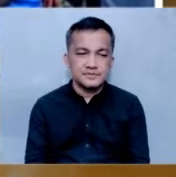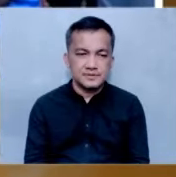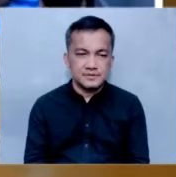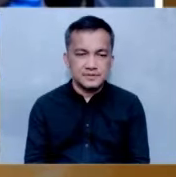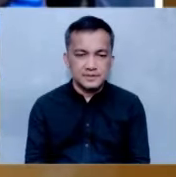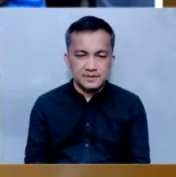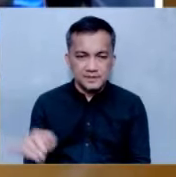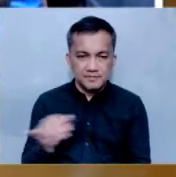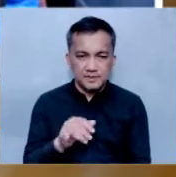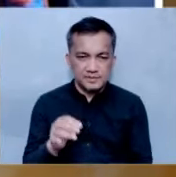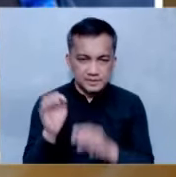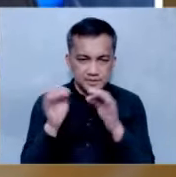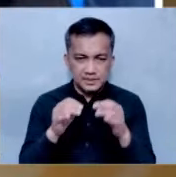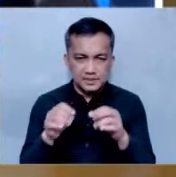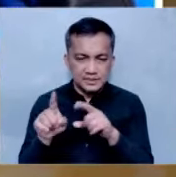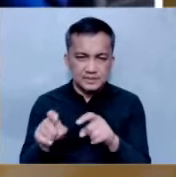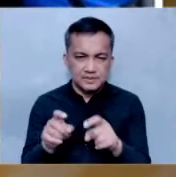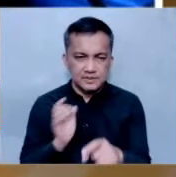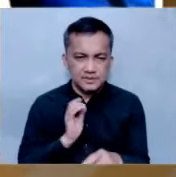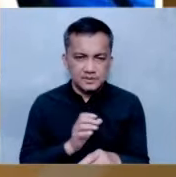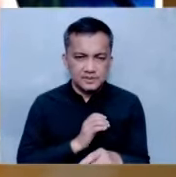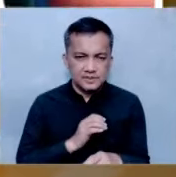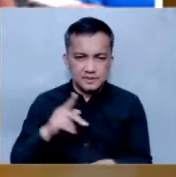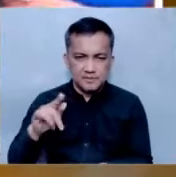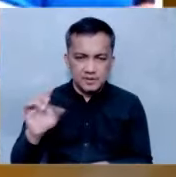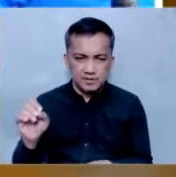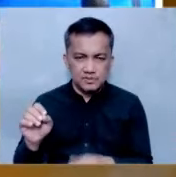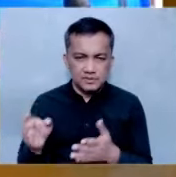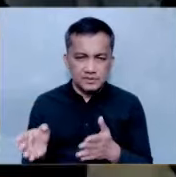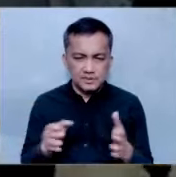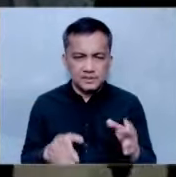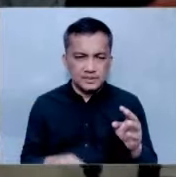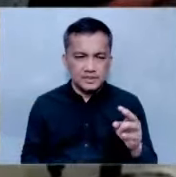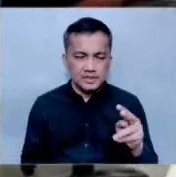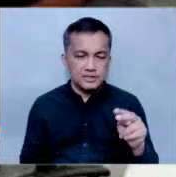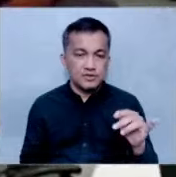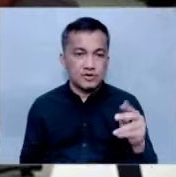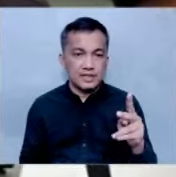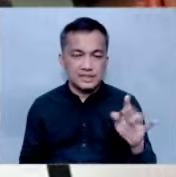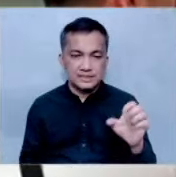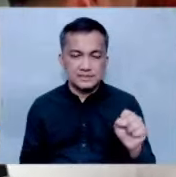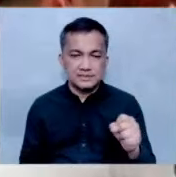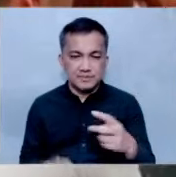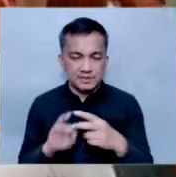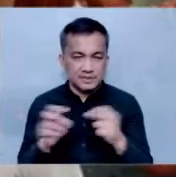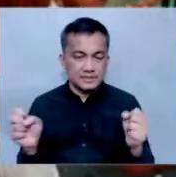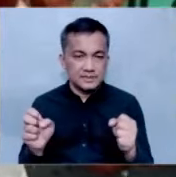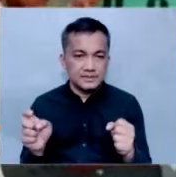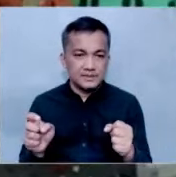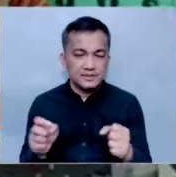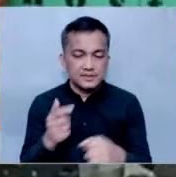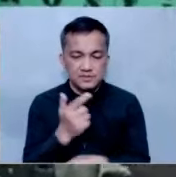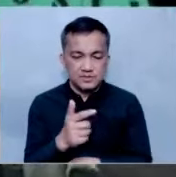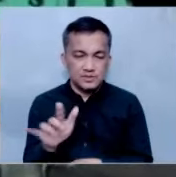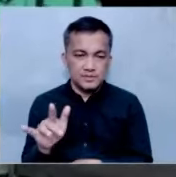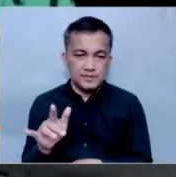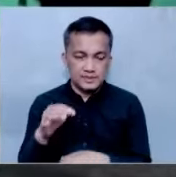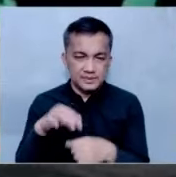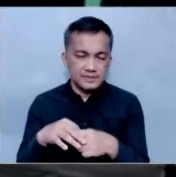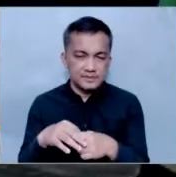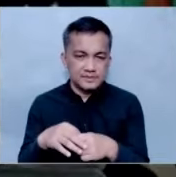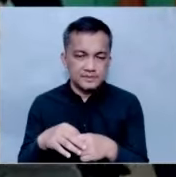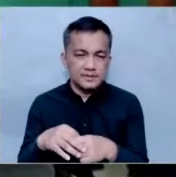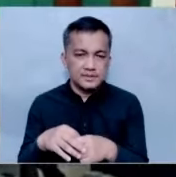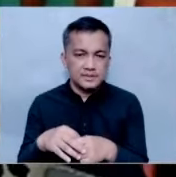nagpa-drug test ang mga kongresistang sina Paulo Duterte at Mix Nograles. Magkatunggali sila sa 2025 elections para sa